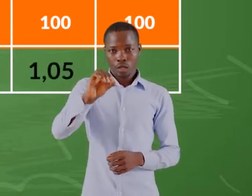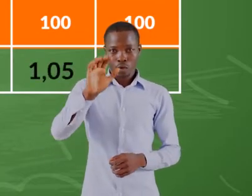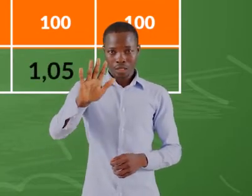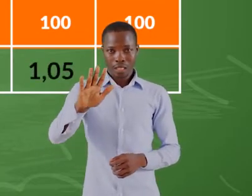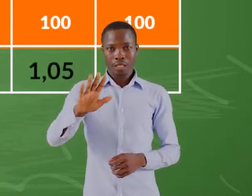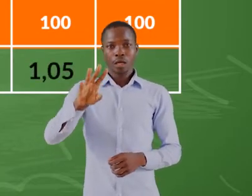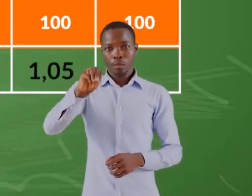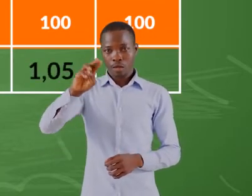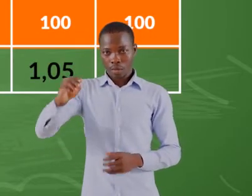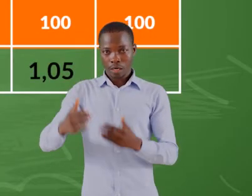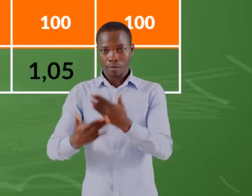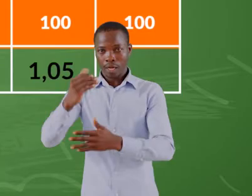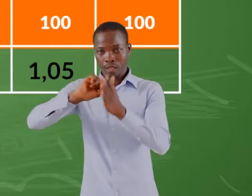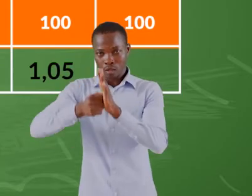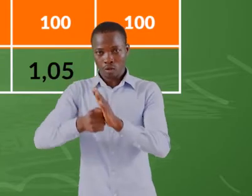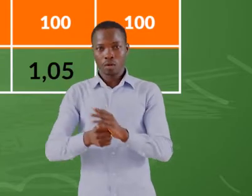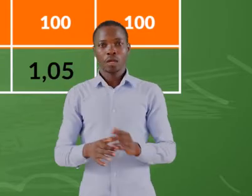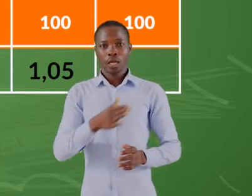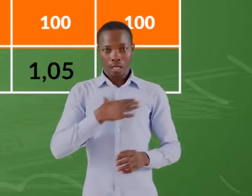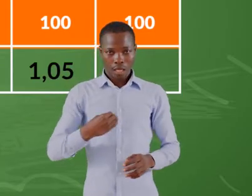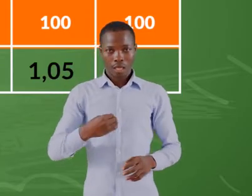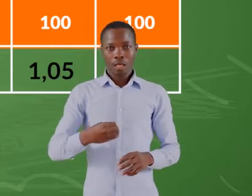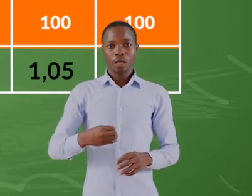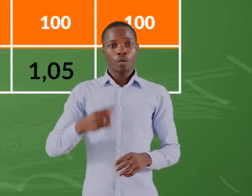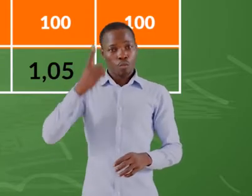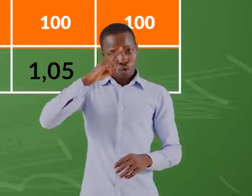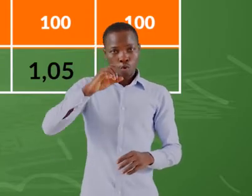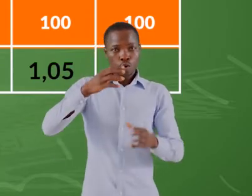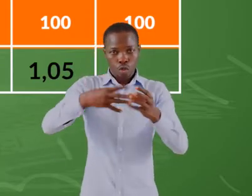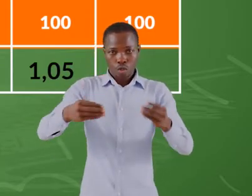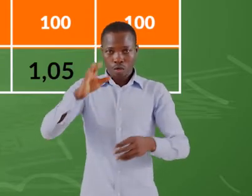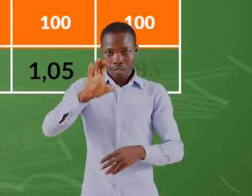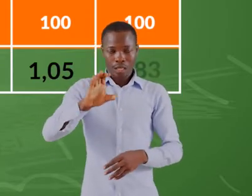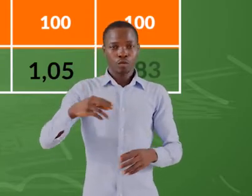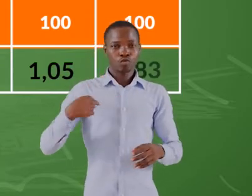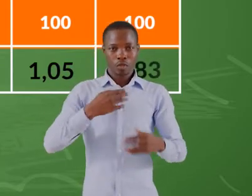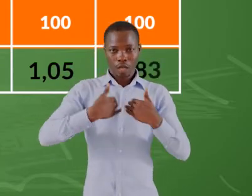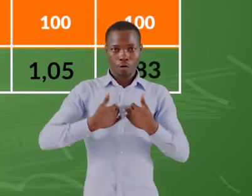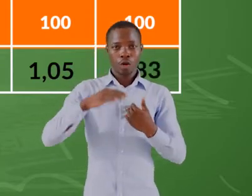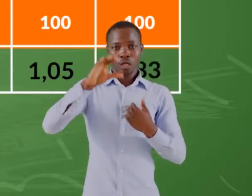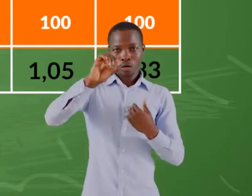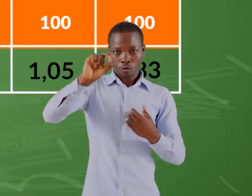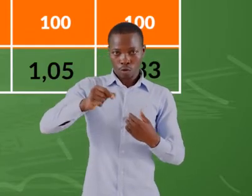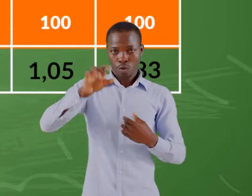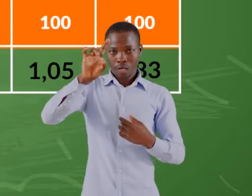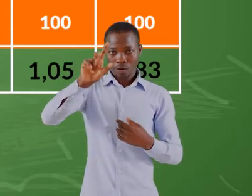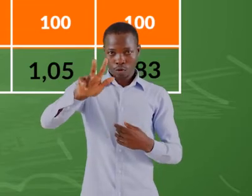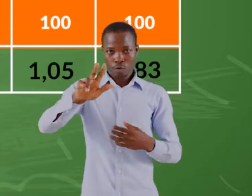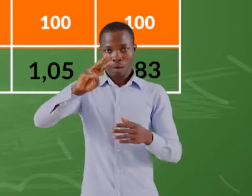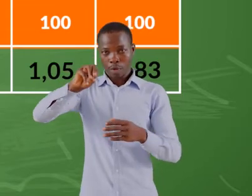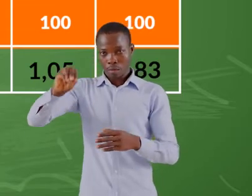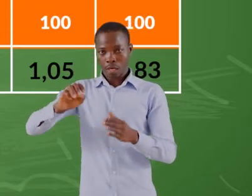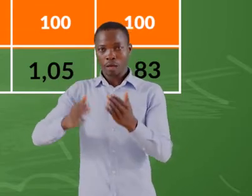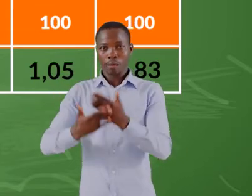1,05 mm par seconde. Et enfin, pour le sol C, nous avons 0,83 mm